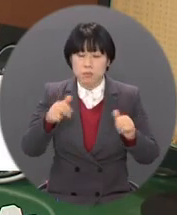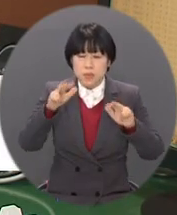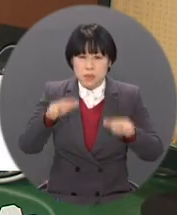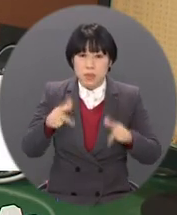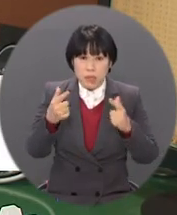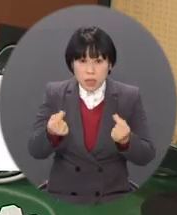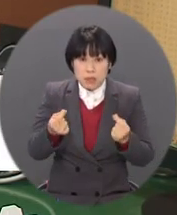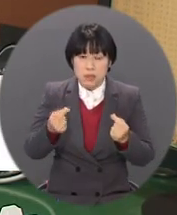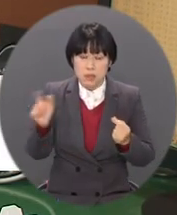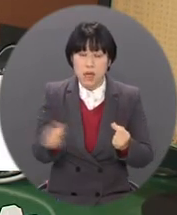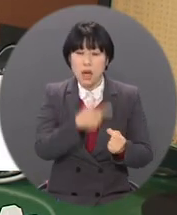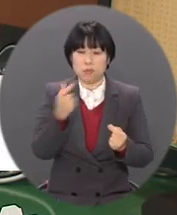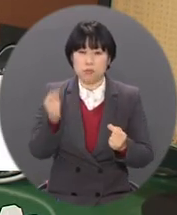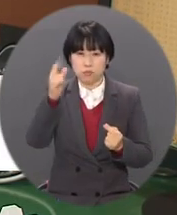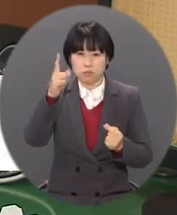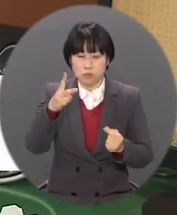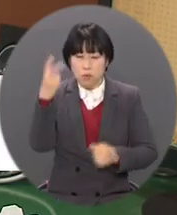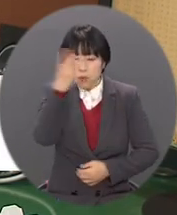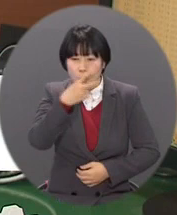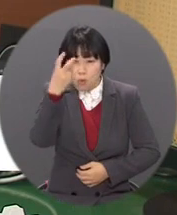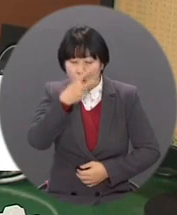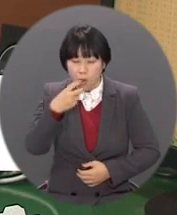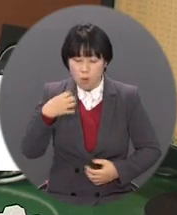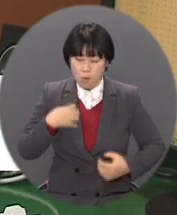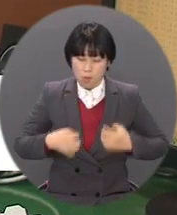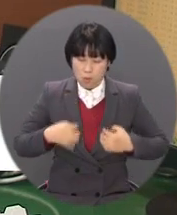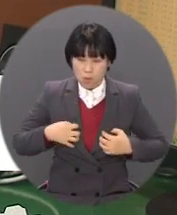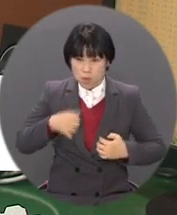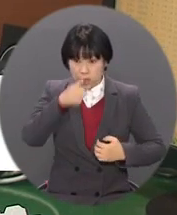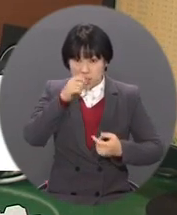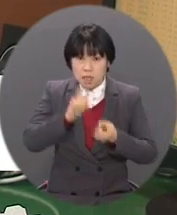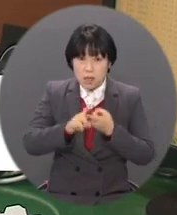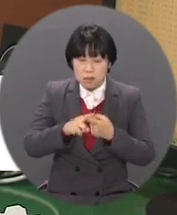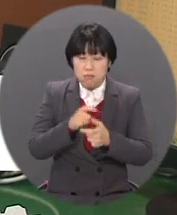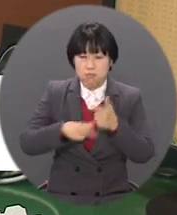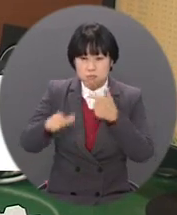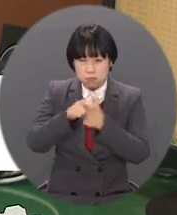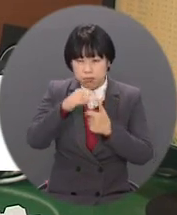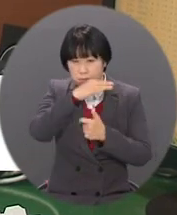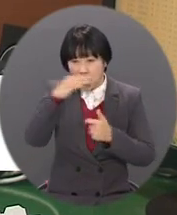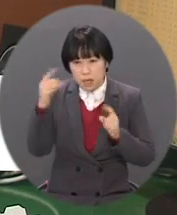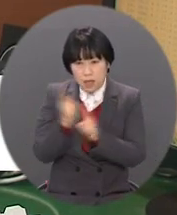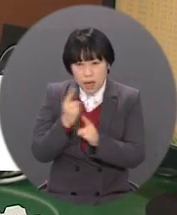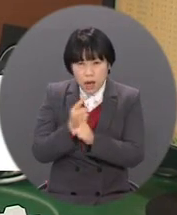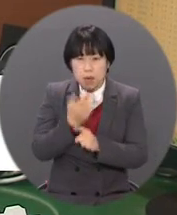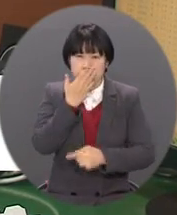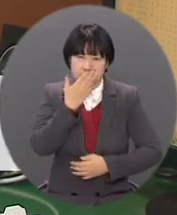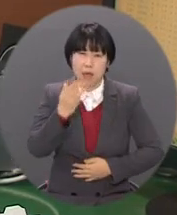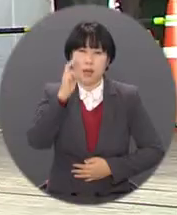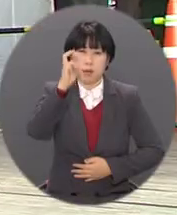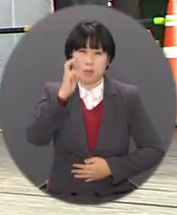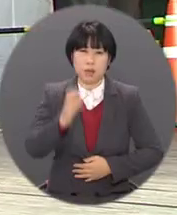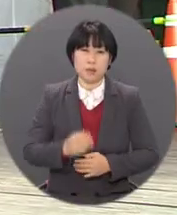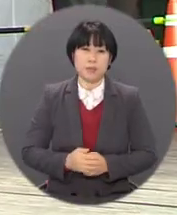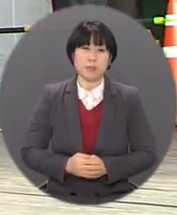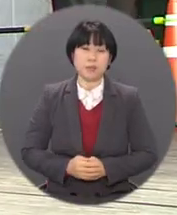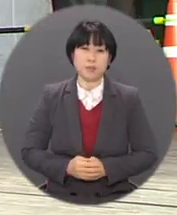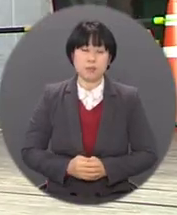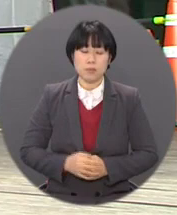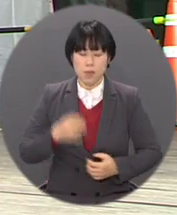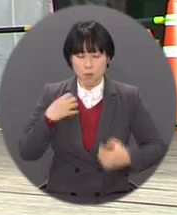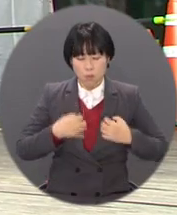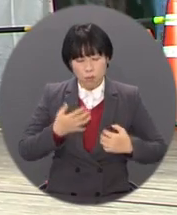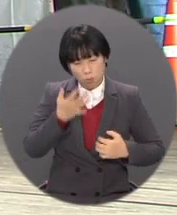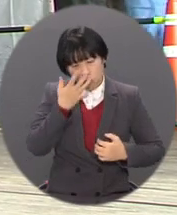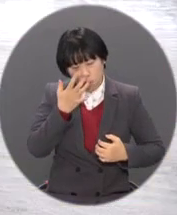이해 모니터링을 하면서 임상 증상에 대해서 올바른 처치를 다할 걸로 보입니다.